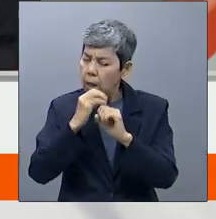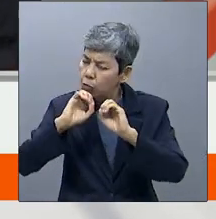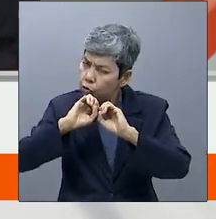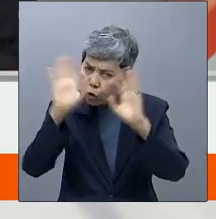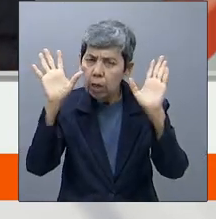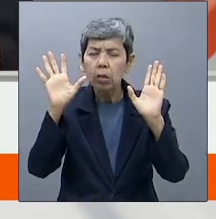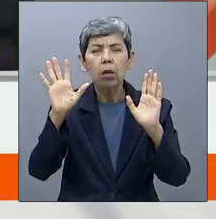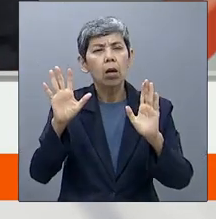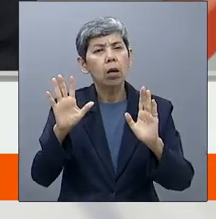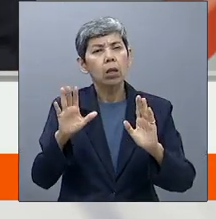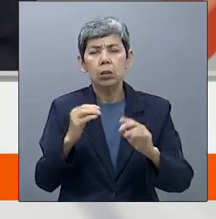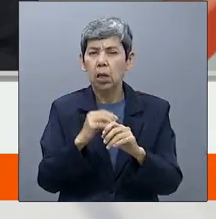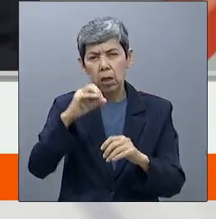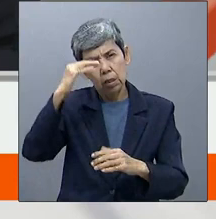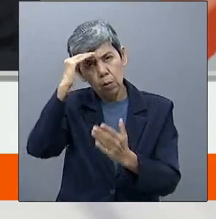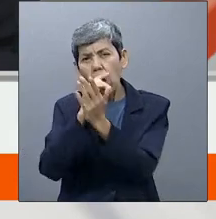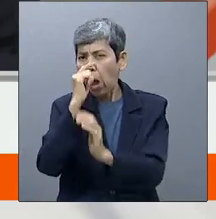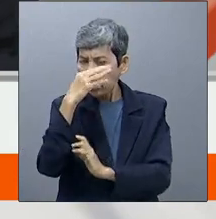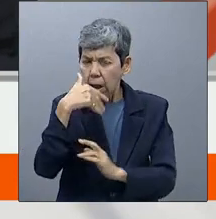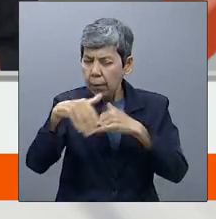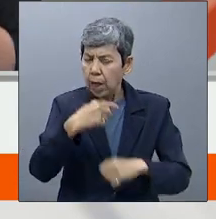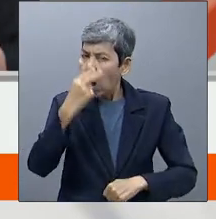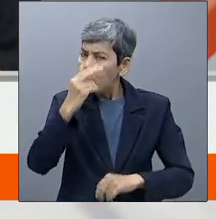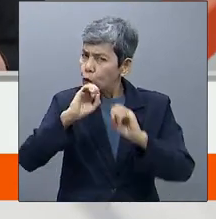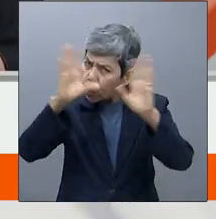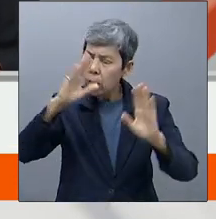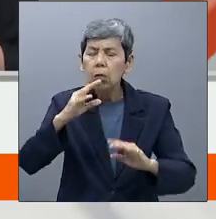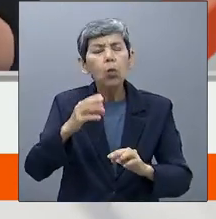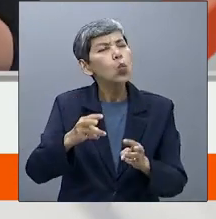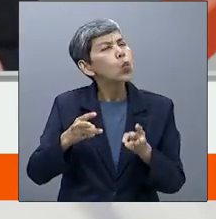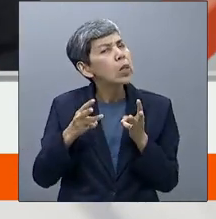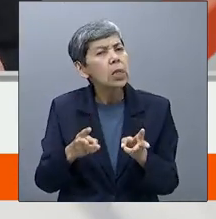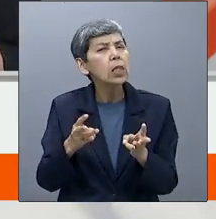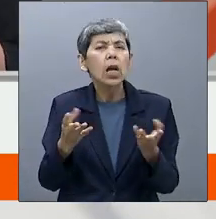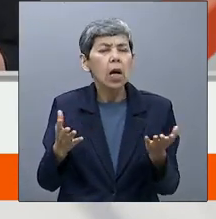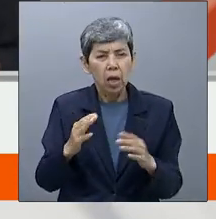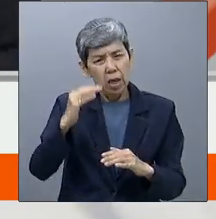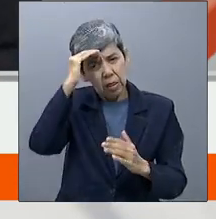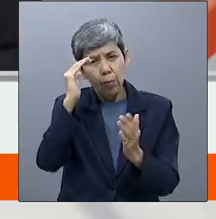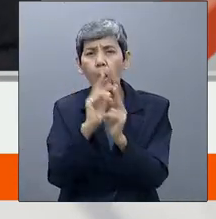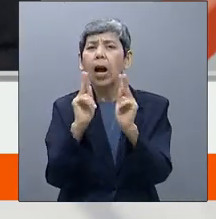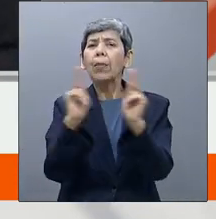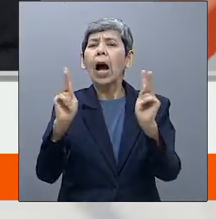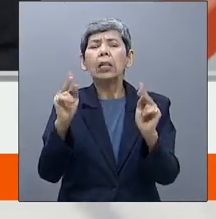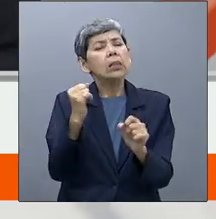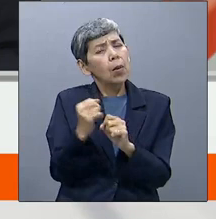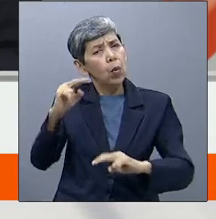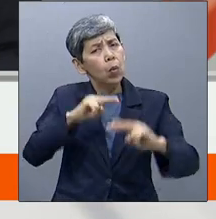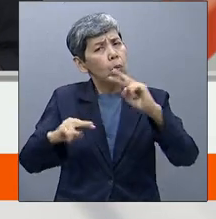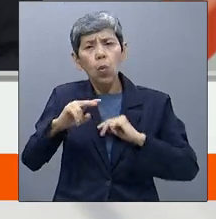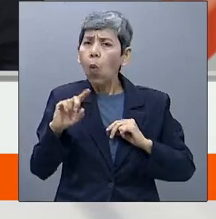ตอบโจทย์ประโยชน์ที่ทางสตช.หรือประชาชนจะได้รับนะคะมันควรจะเป็นยังไงกตร.ควรจะมีบทบาทในการเข้าไปตรวจสอบต